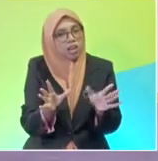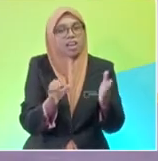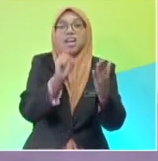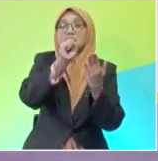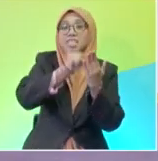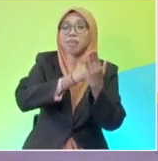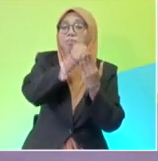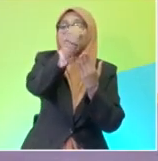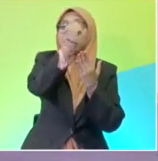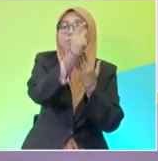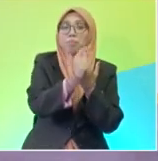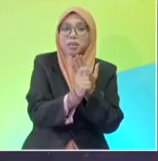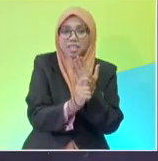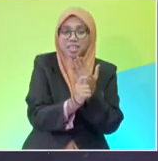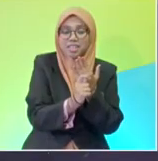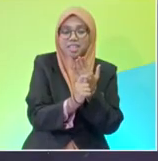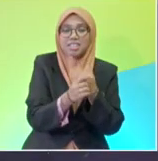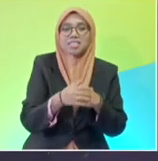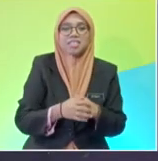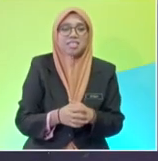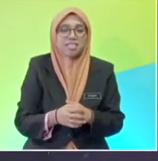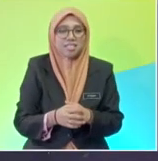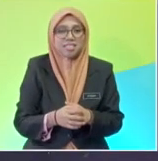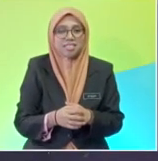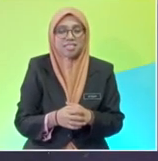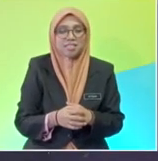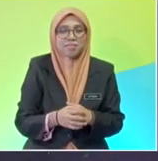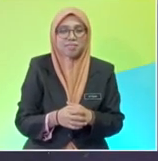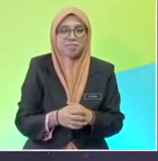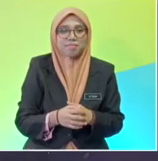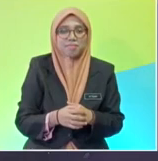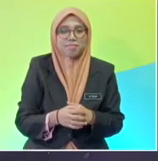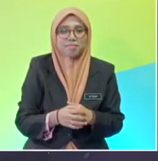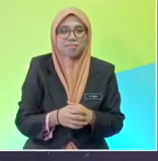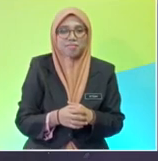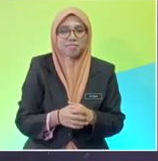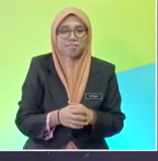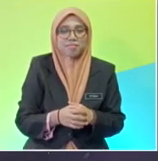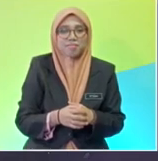September. September. September kat situ. September di sini.